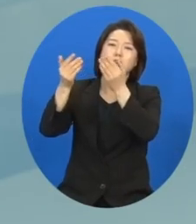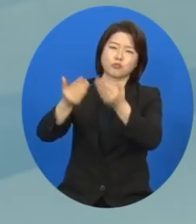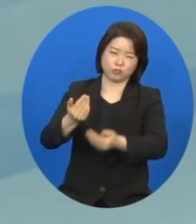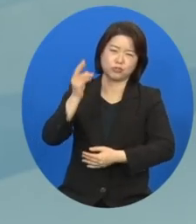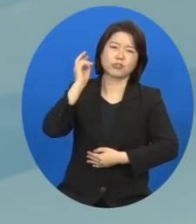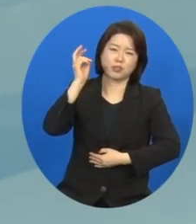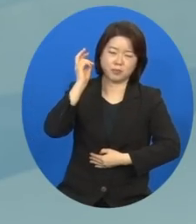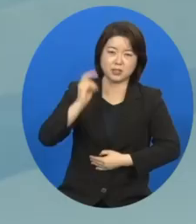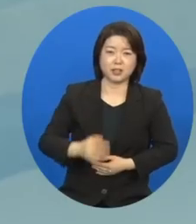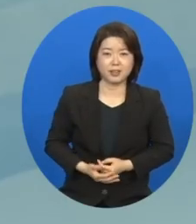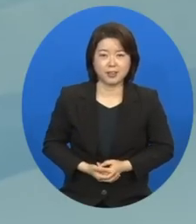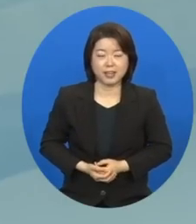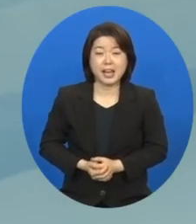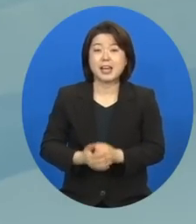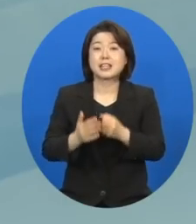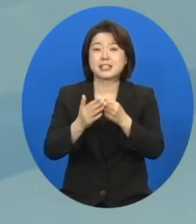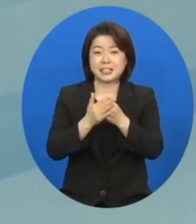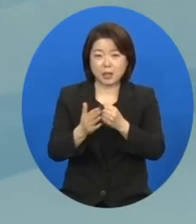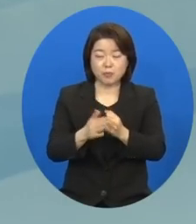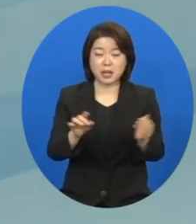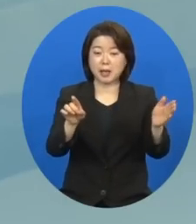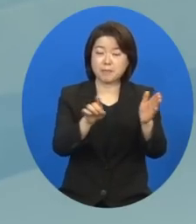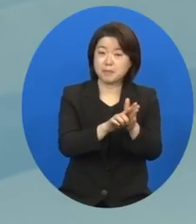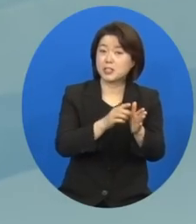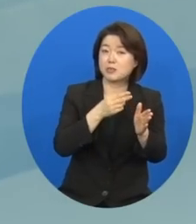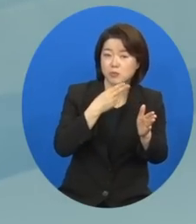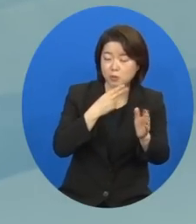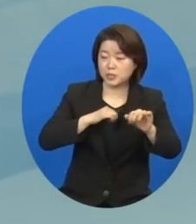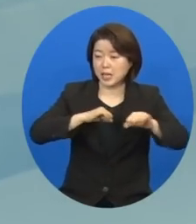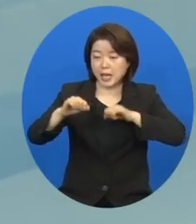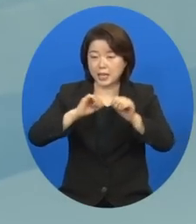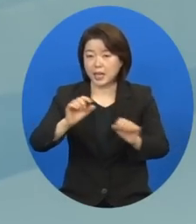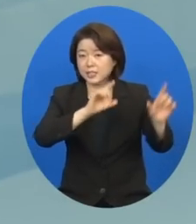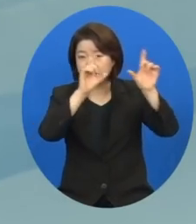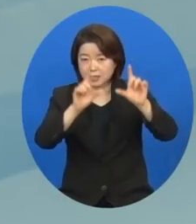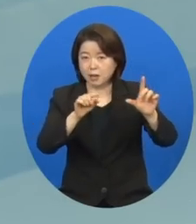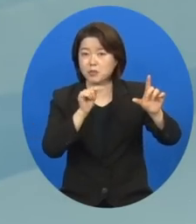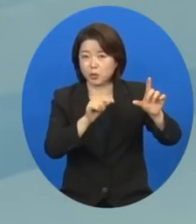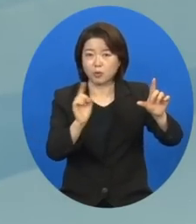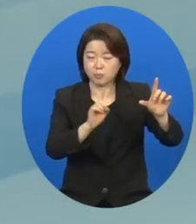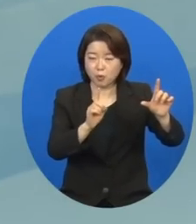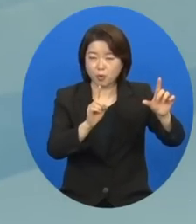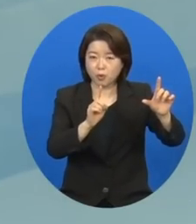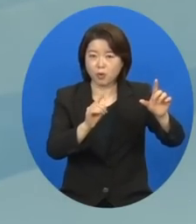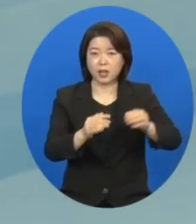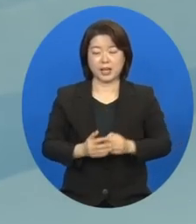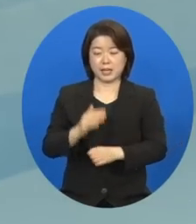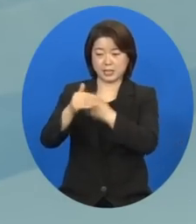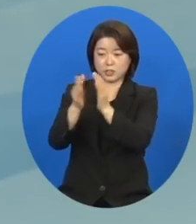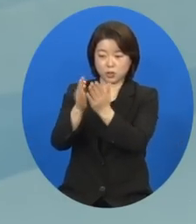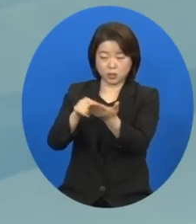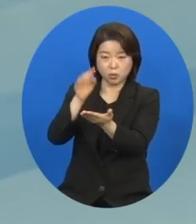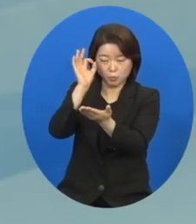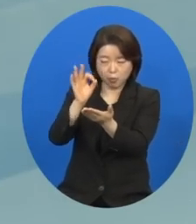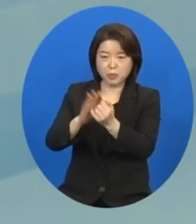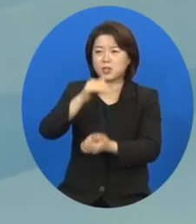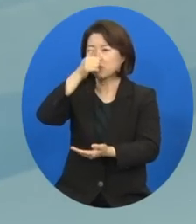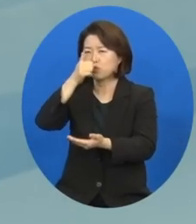것입니다. 그래서 믿음이 없이 행하는 삶은 사실상은요, 성경 뭐라고 하냐면 죄라고 하는